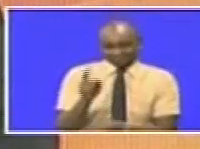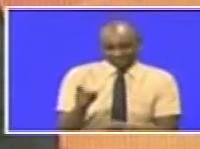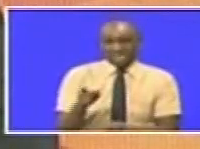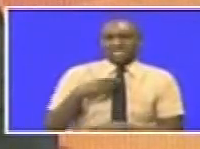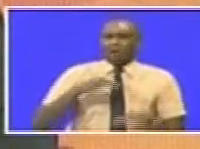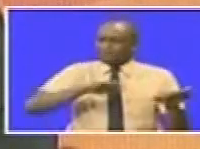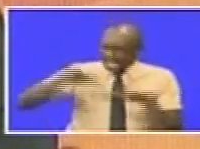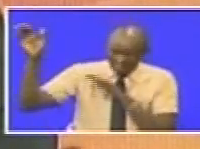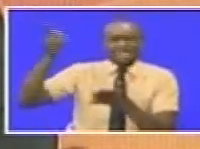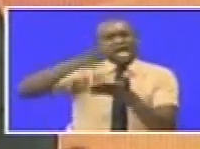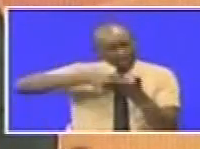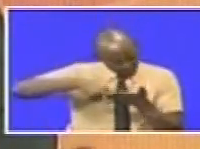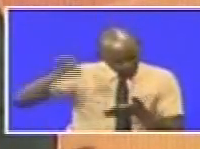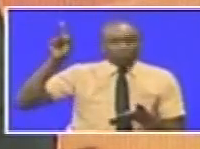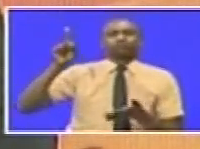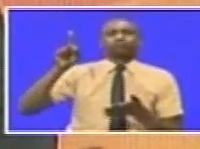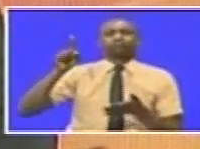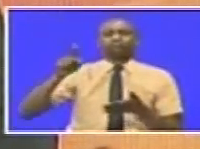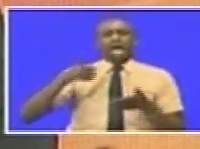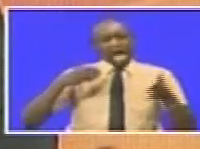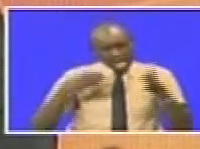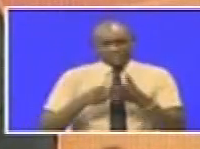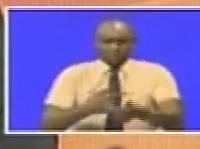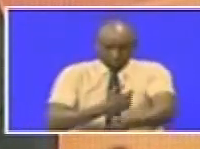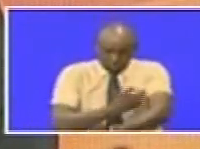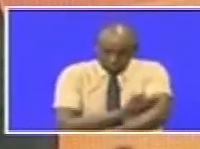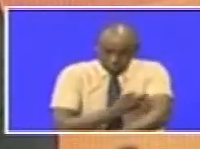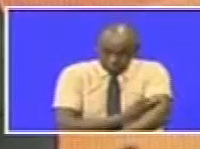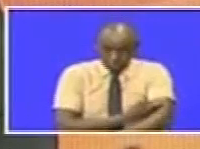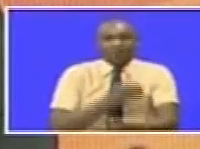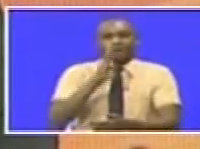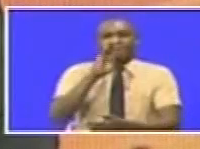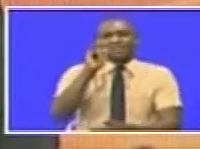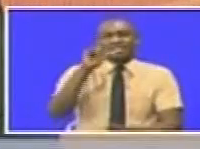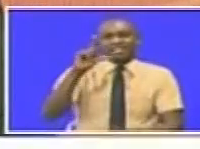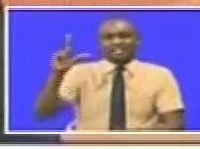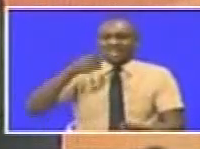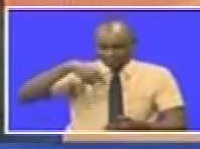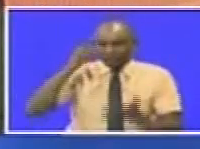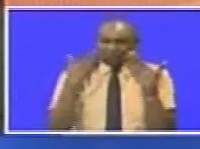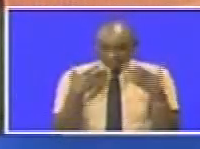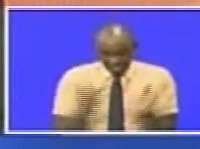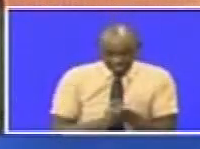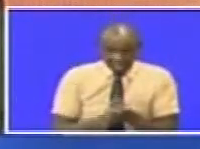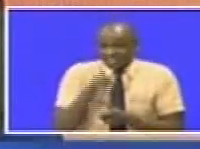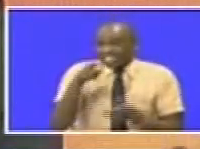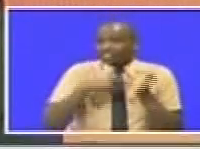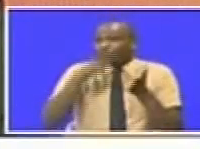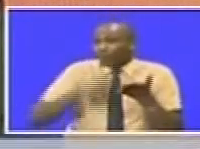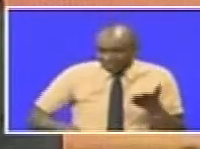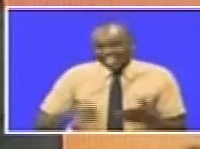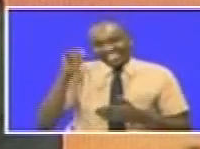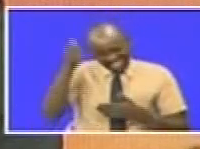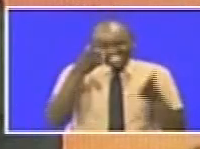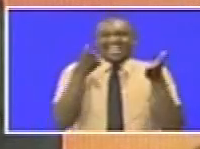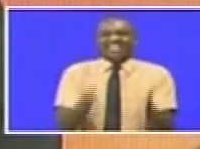bunge limepitisha ule mswada wa michezo wa kupiga vita dhidi dawa za kusisimua nguvu mwilini. Hii inaashiria kwamba Kenya